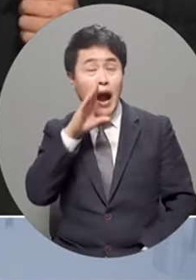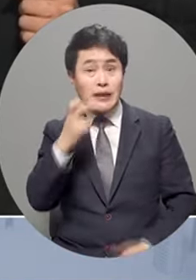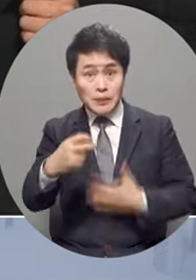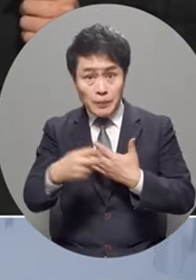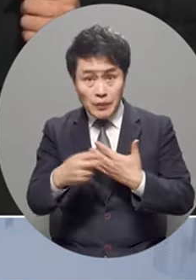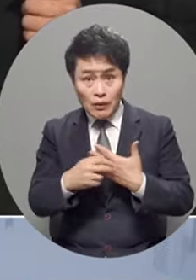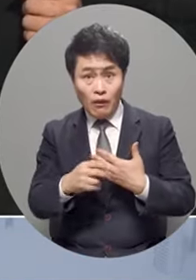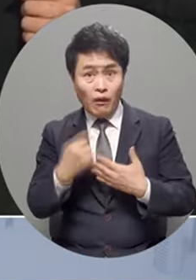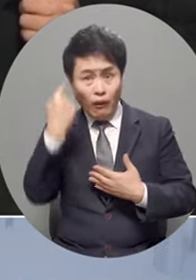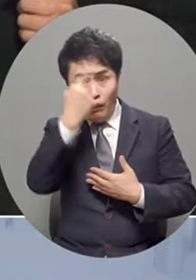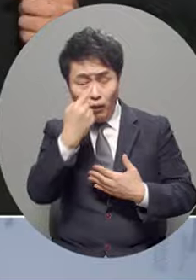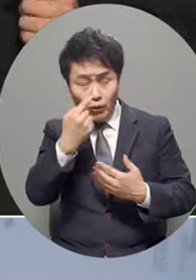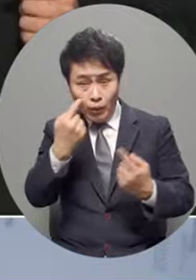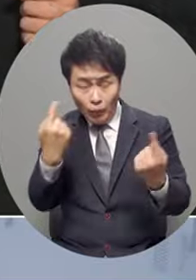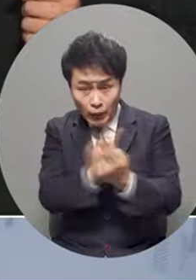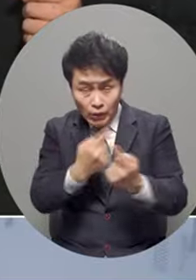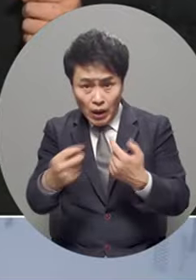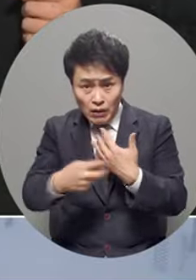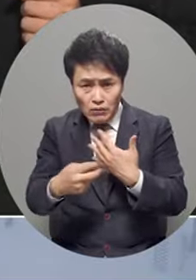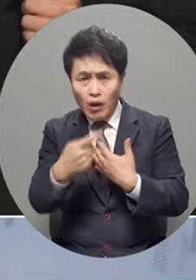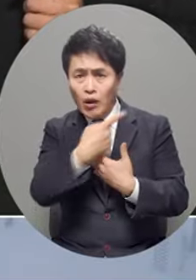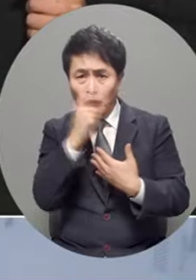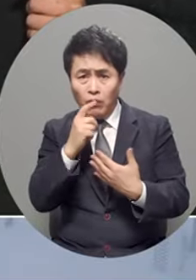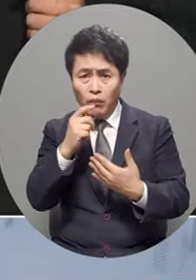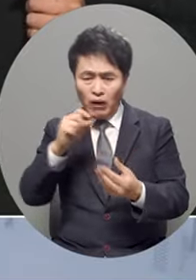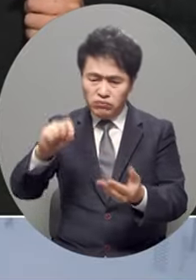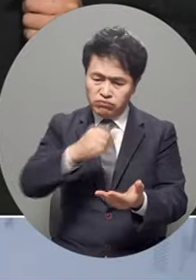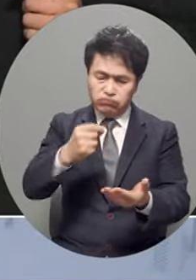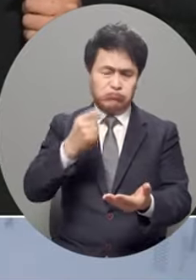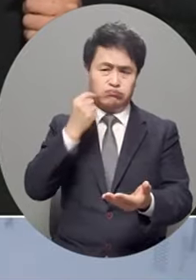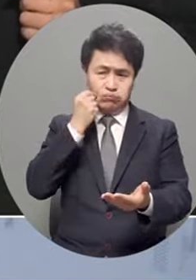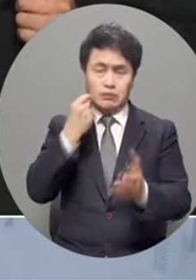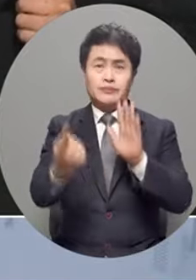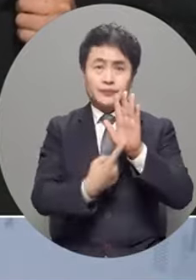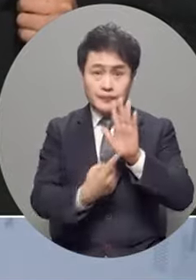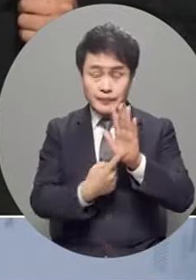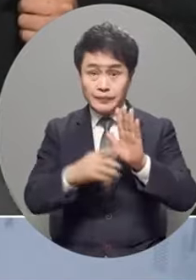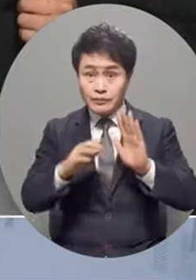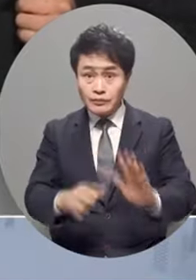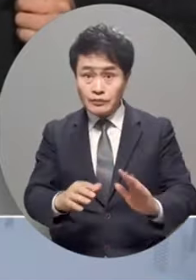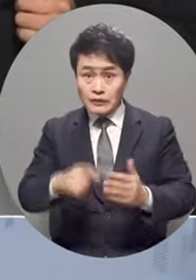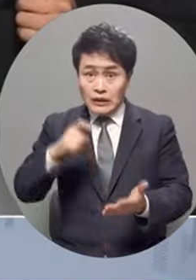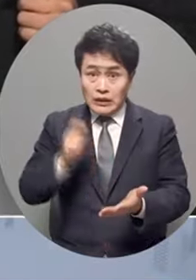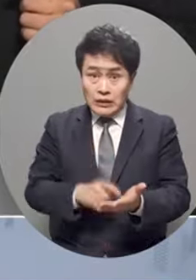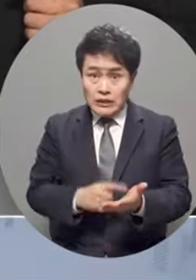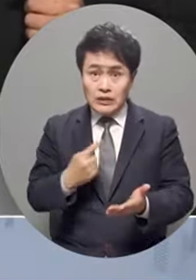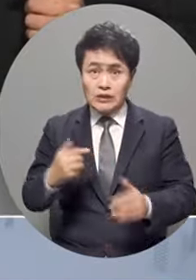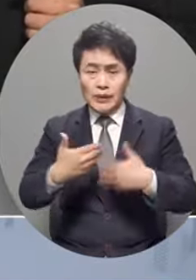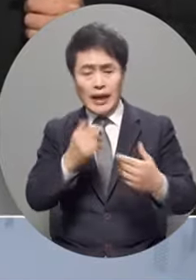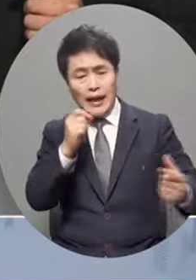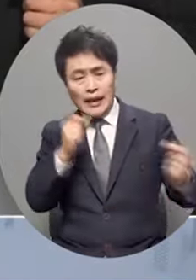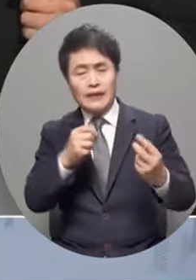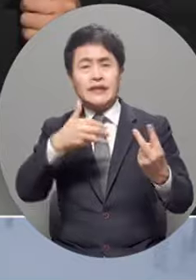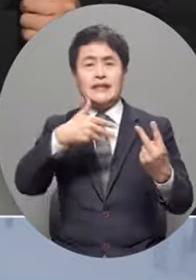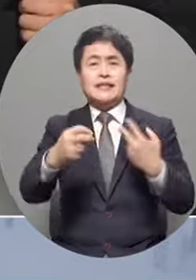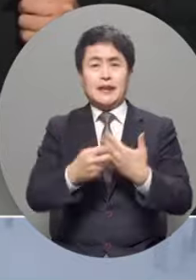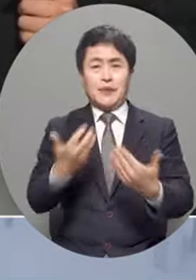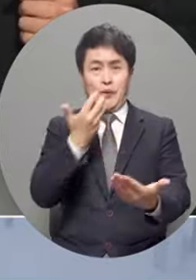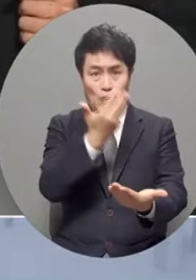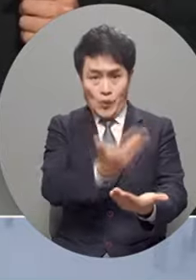성형외과 의료진이 부족해서 단순 봉합진료는 할 수 없다고 안내했고요. 이에 구급대원들은 환자들을 근처의 2차 병원,